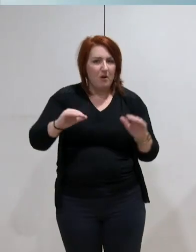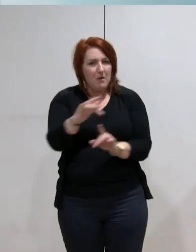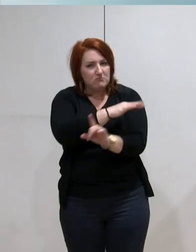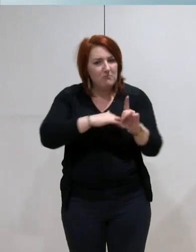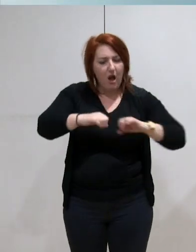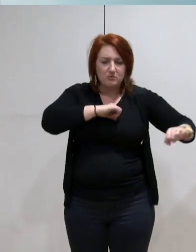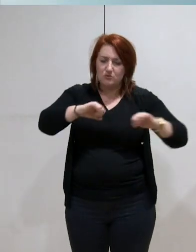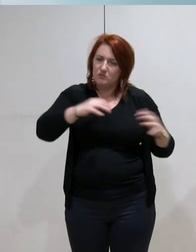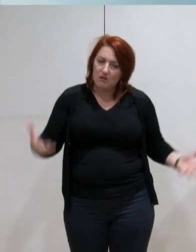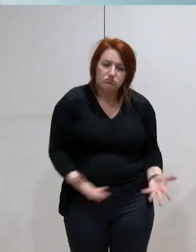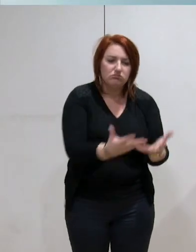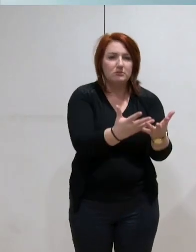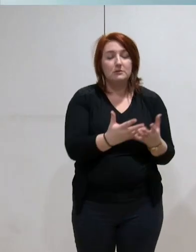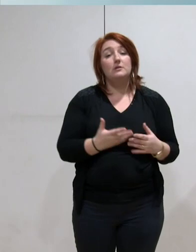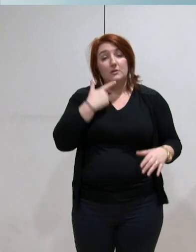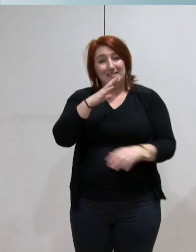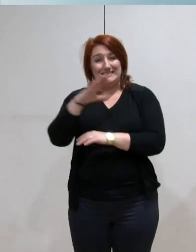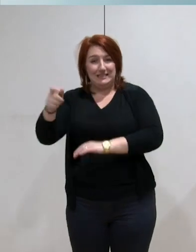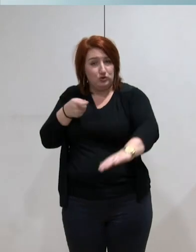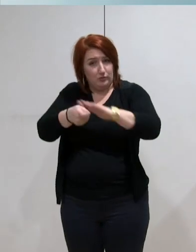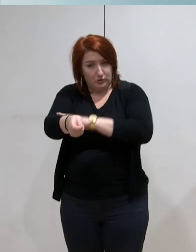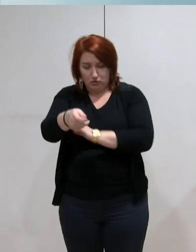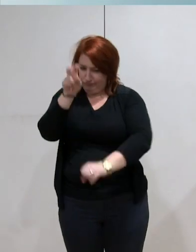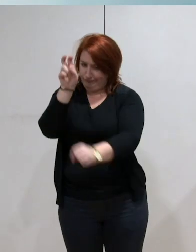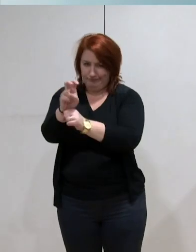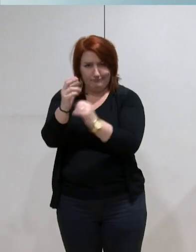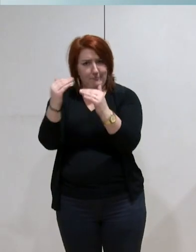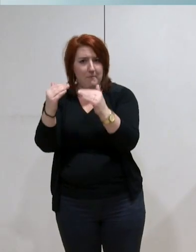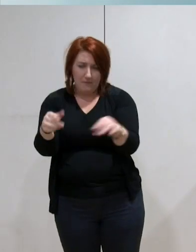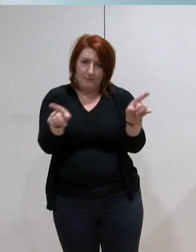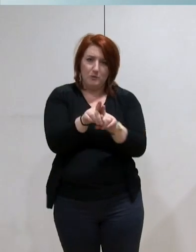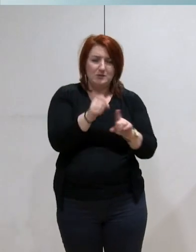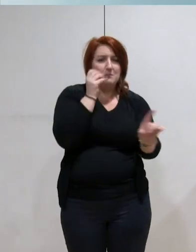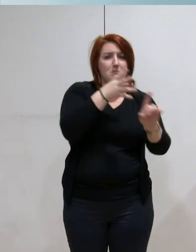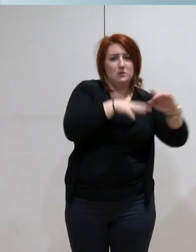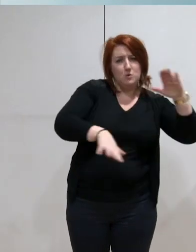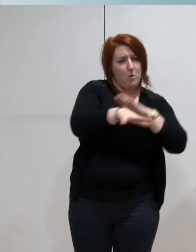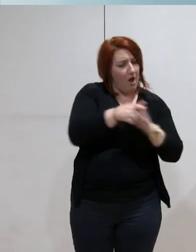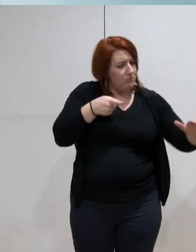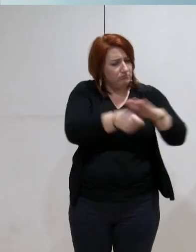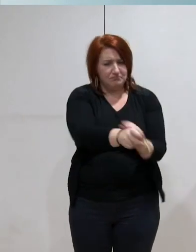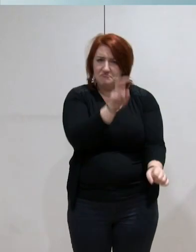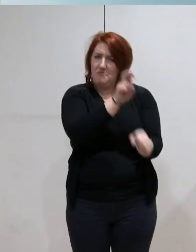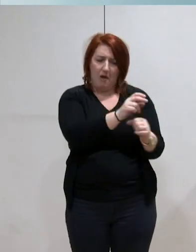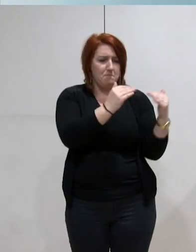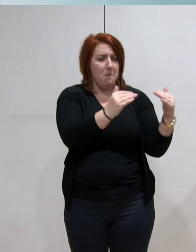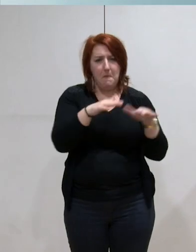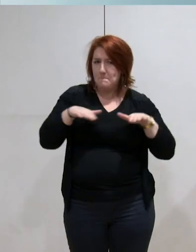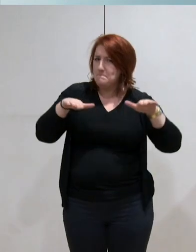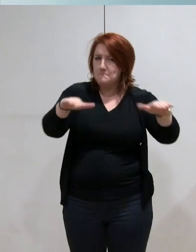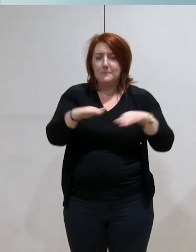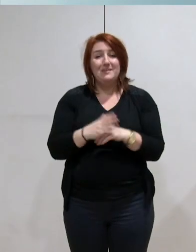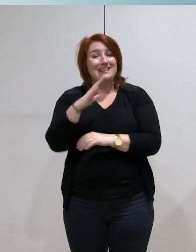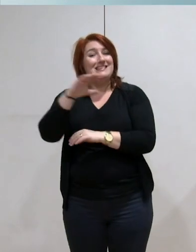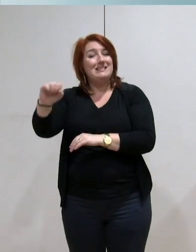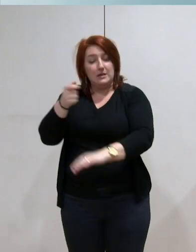maintenons ainsi à la fois la subvention au CCS mais également celle de la Mission locale le maintien de la subvention du CCS